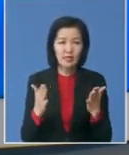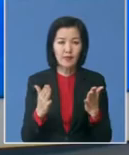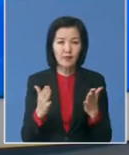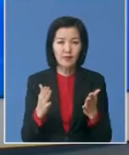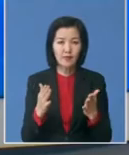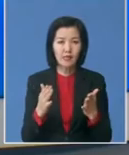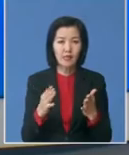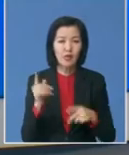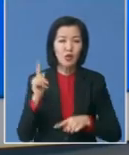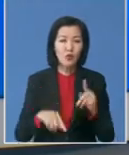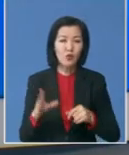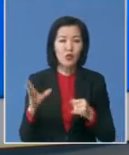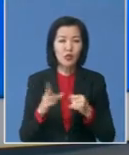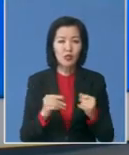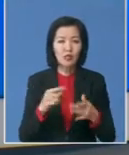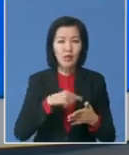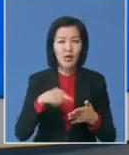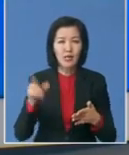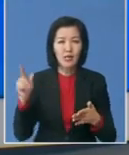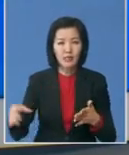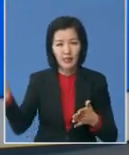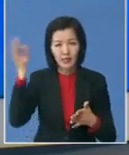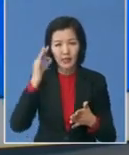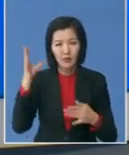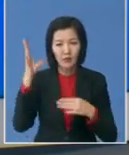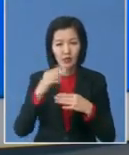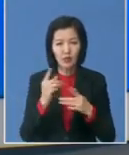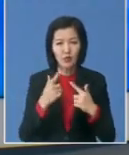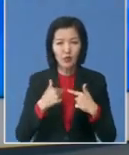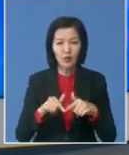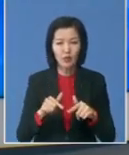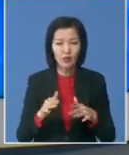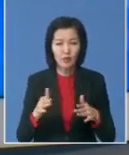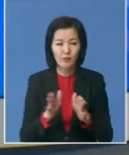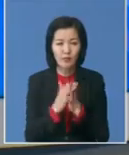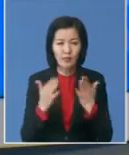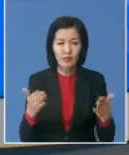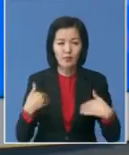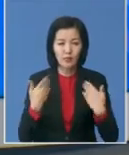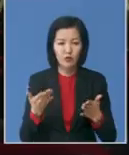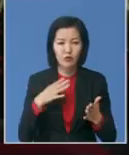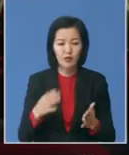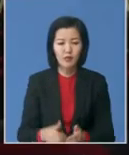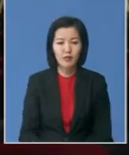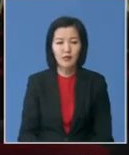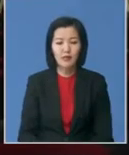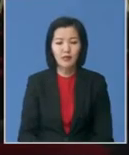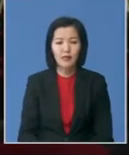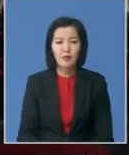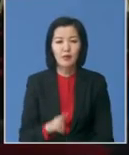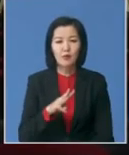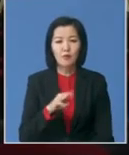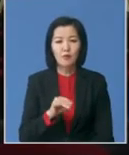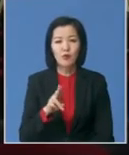Туған жерде ақынды еске алуға арналған кеш ұйымдастырылып, туындының тұсаукесері болды. Құдаш